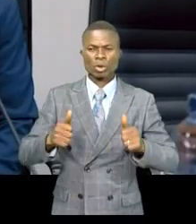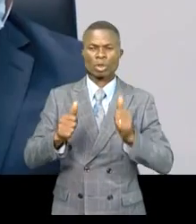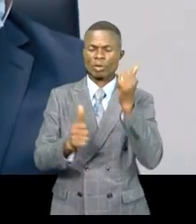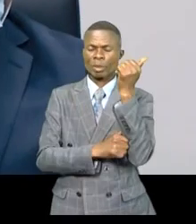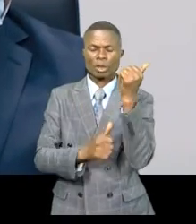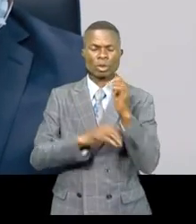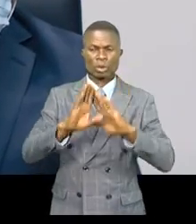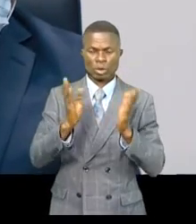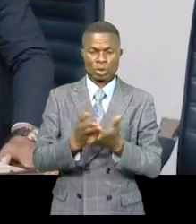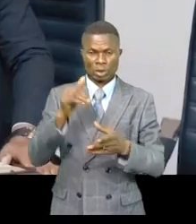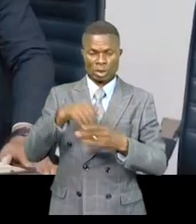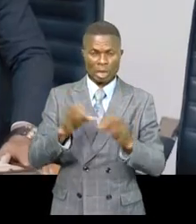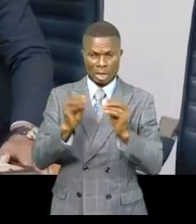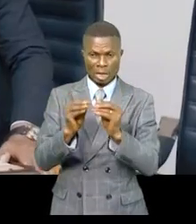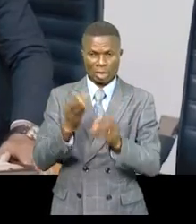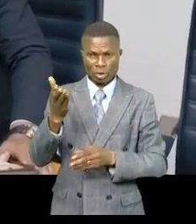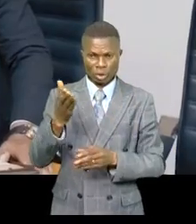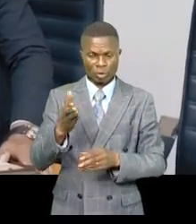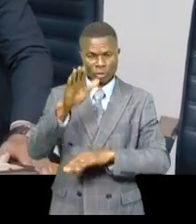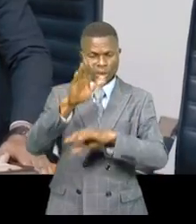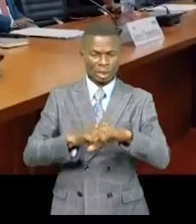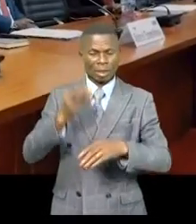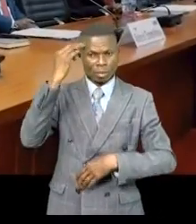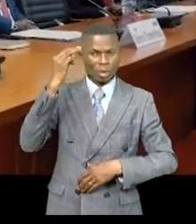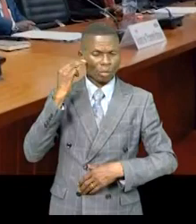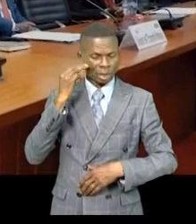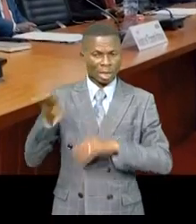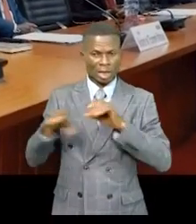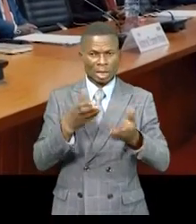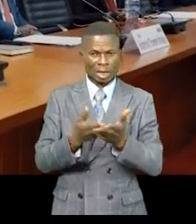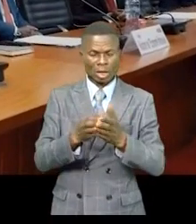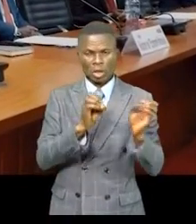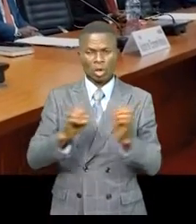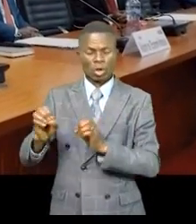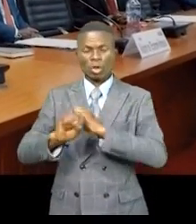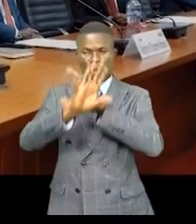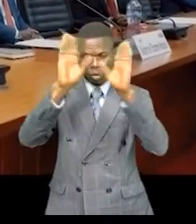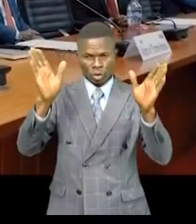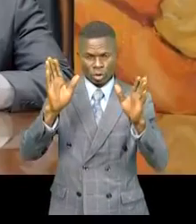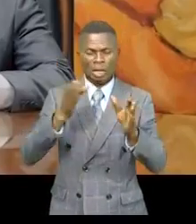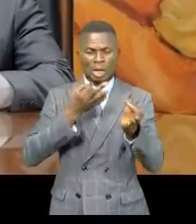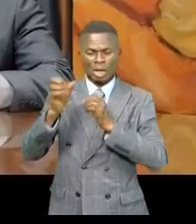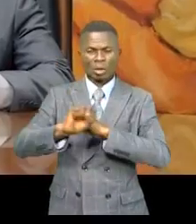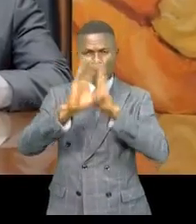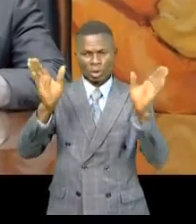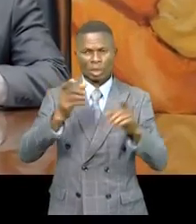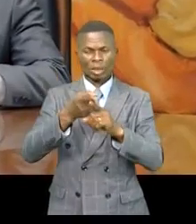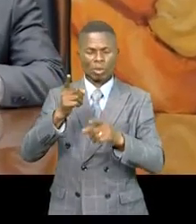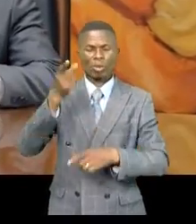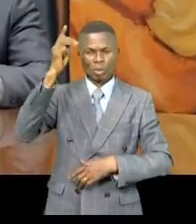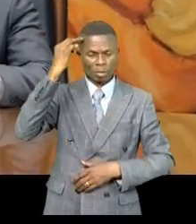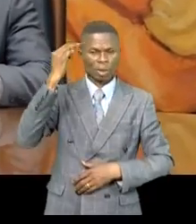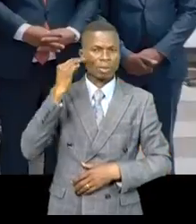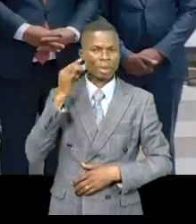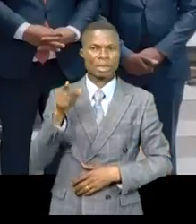population. Au cours de cette réunion qui a regroupé les ministres sectoriels, des orientations claires ont été données par les chefs de l'exécutif